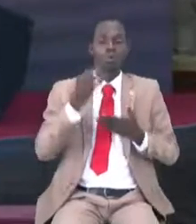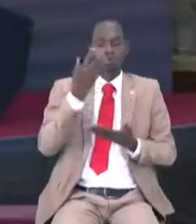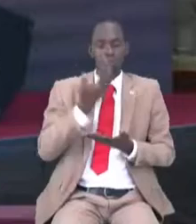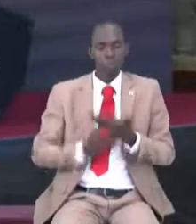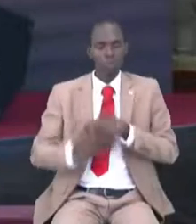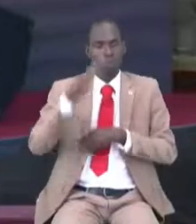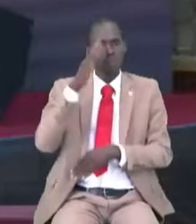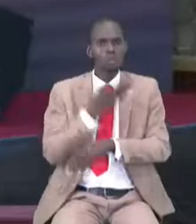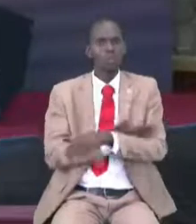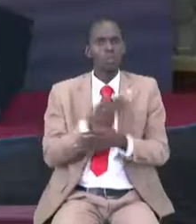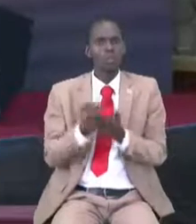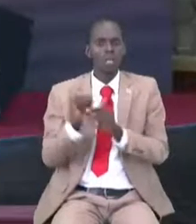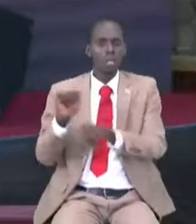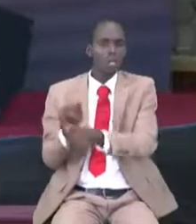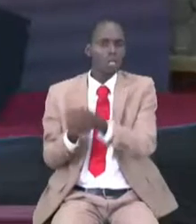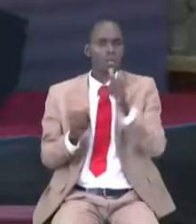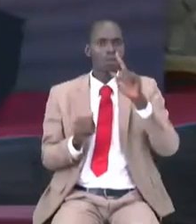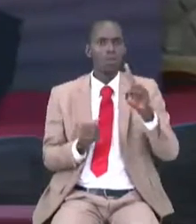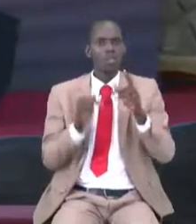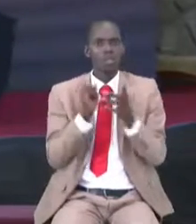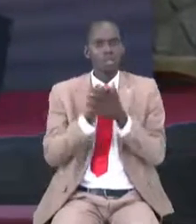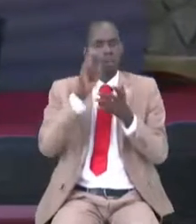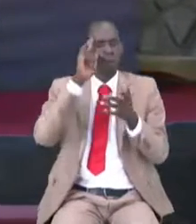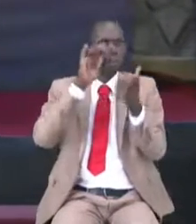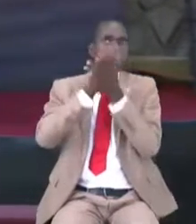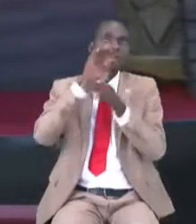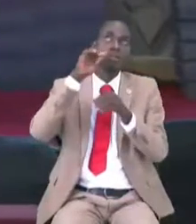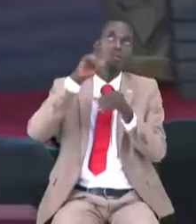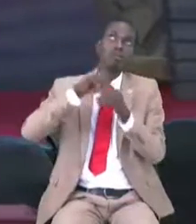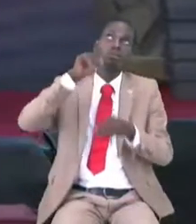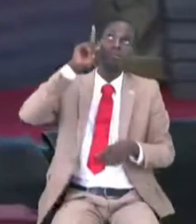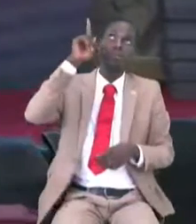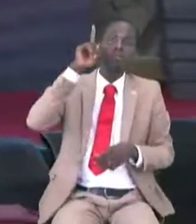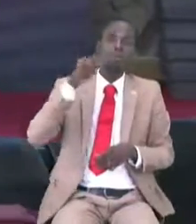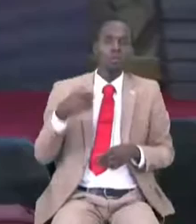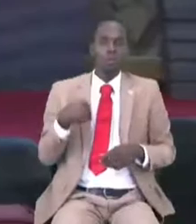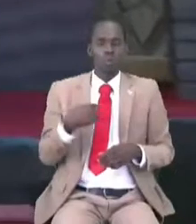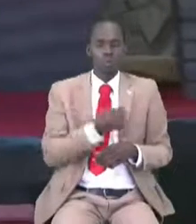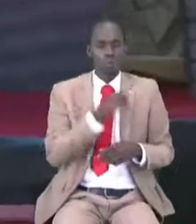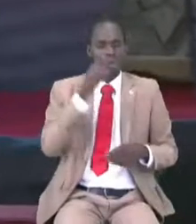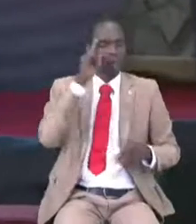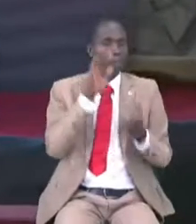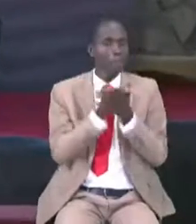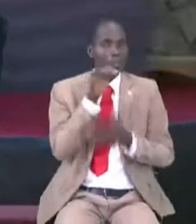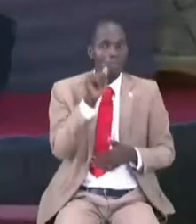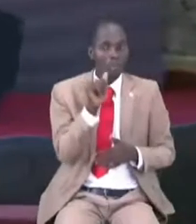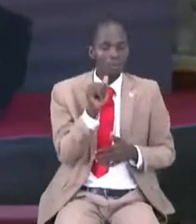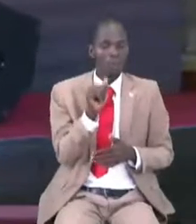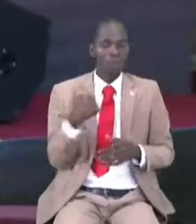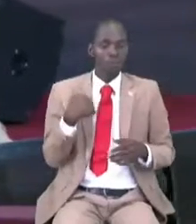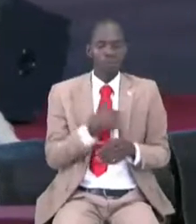lui, nous avons cru, nous croyons maintenant, nous continuons de croire et on ne